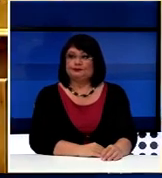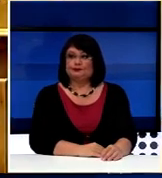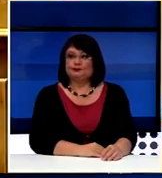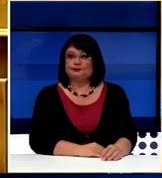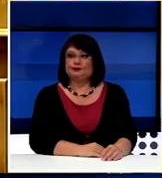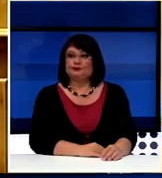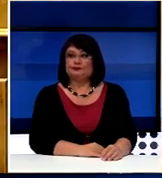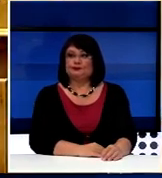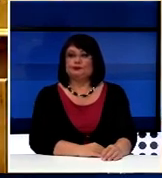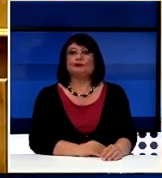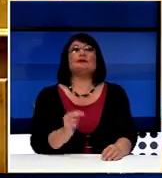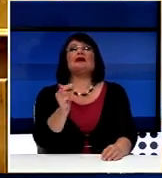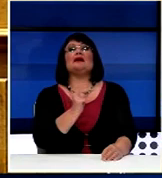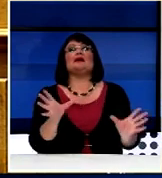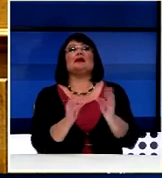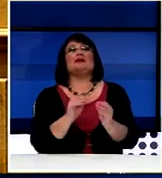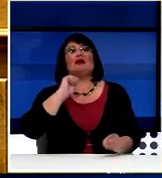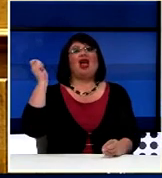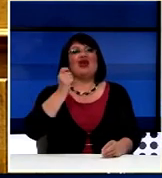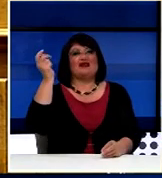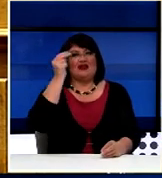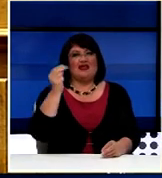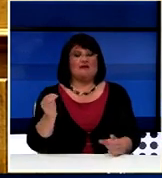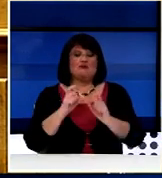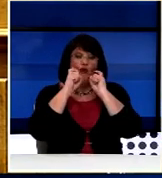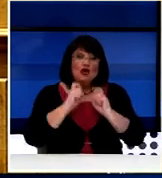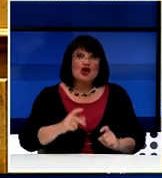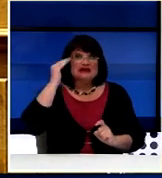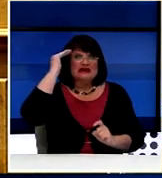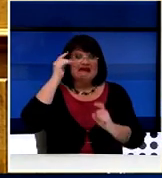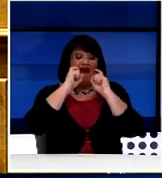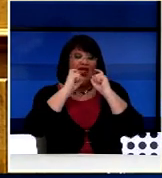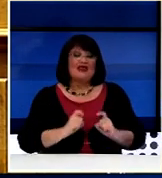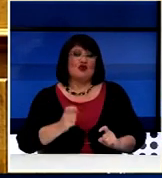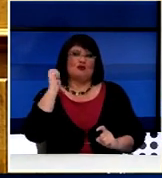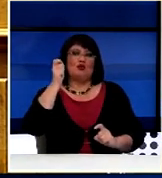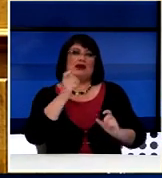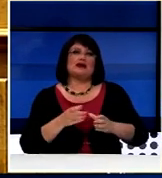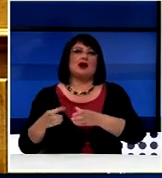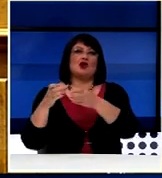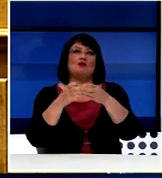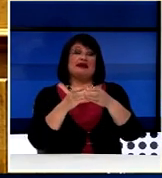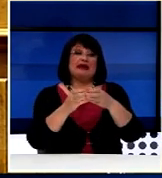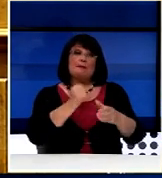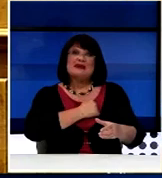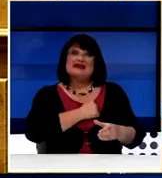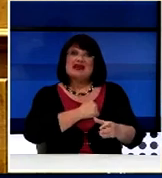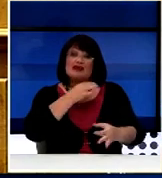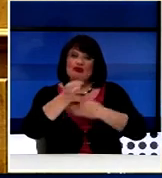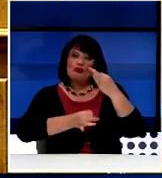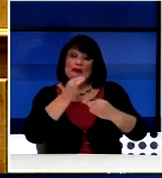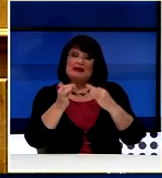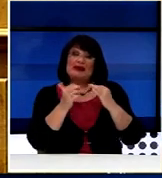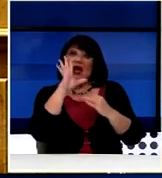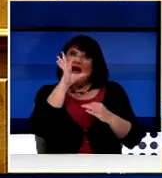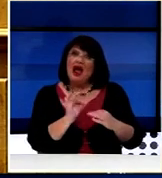Σε ό,τι αφορά όμως τα εθνικά θέματα, επαναλαμβάνω, είναι υποχρέωση και καθήκον των πολιτικών δυνάμεων να καταγράφουν τη θέση τους, να μιλάνε τη γλώσσα